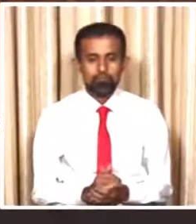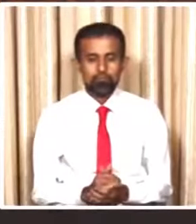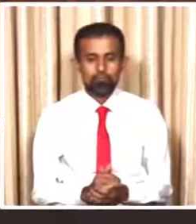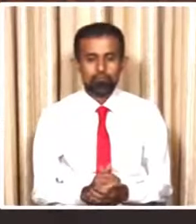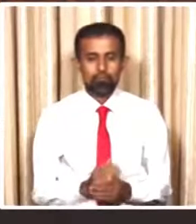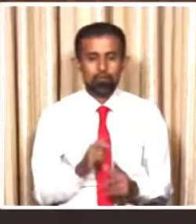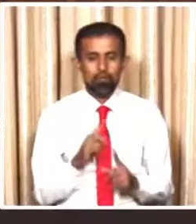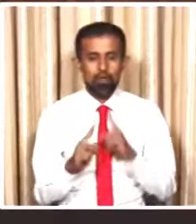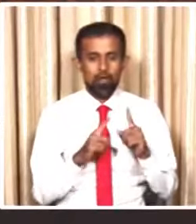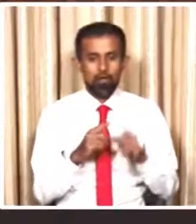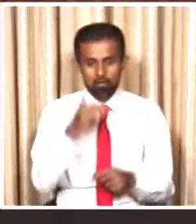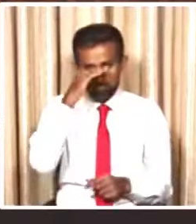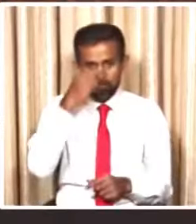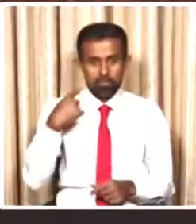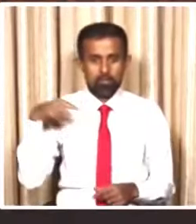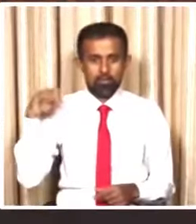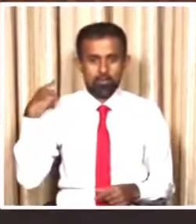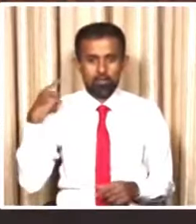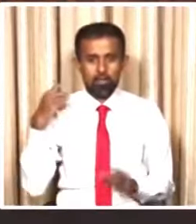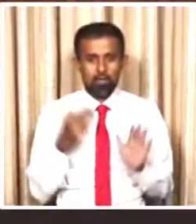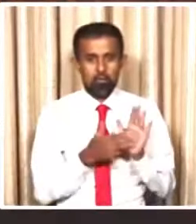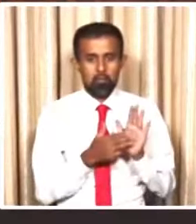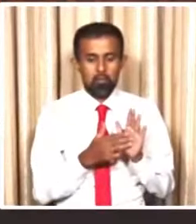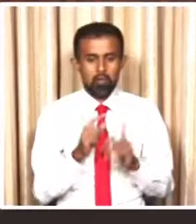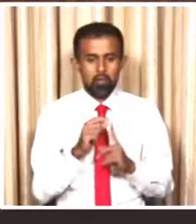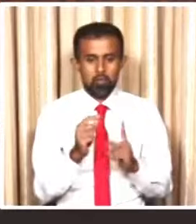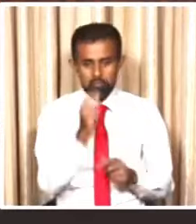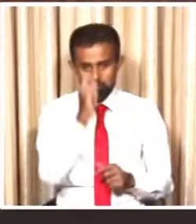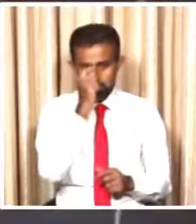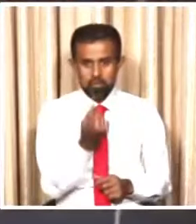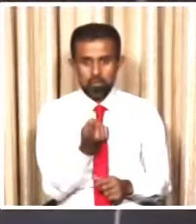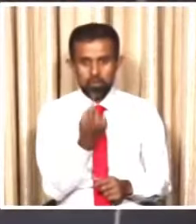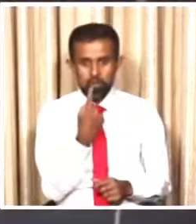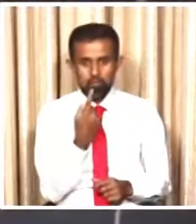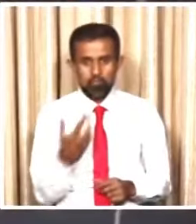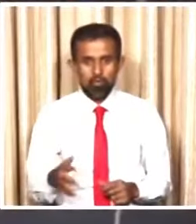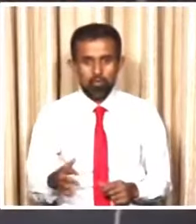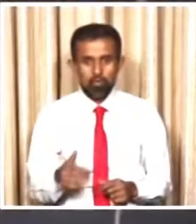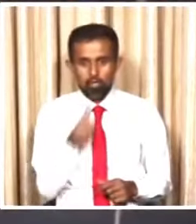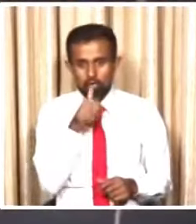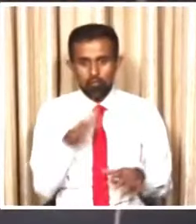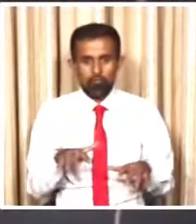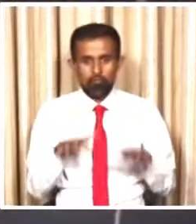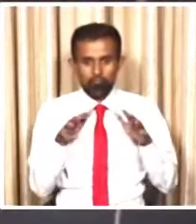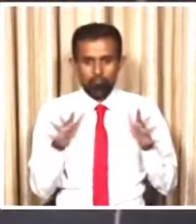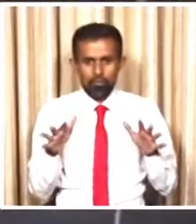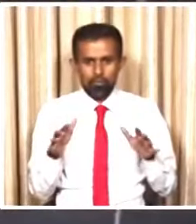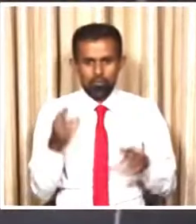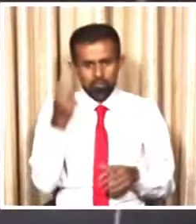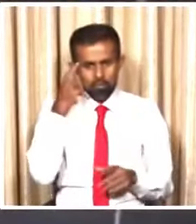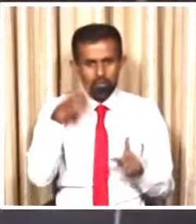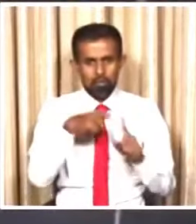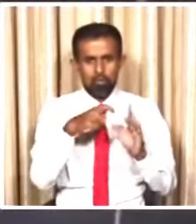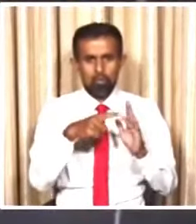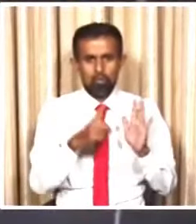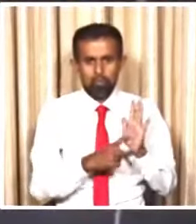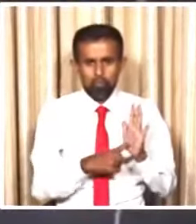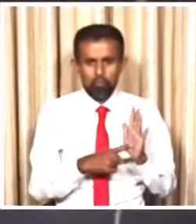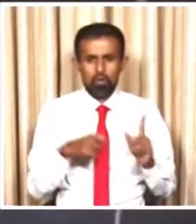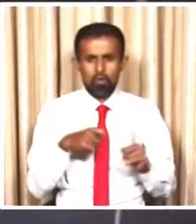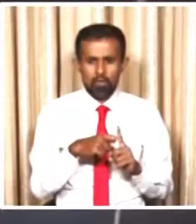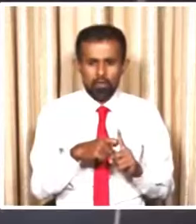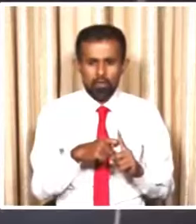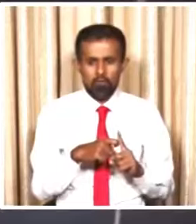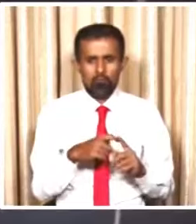ගරු කතානායකතුමනේ ඊයේ මරික්කා මන්ත්‍රීතුමා අවධානය යොමු කළා තිබුණා වතුරට යට වෙච්ච මන් දන්නව කොළුණාව වැල්ලම්පිටිය කැලණිමුල්ල